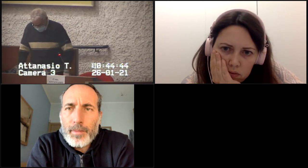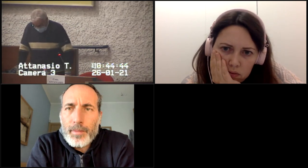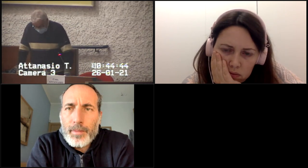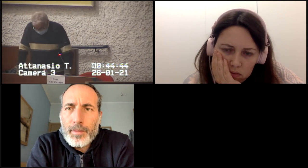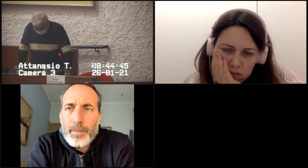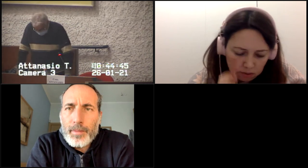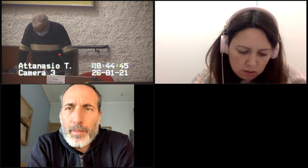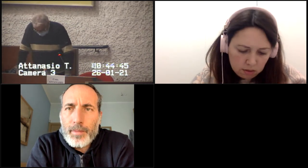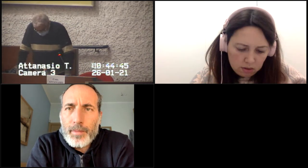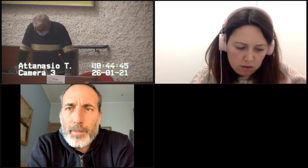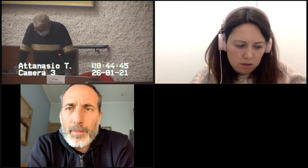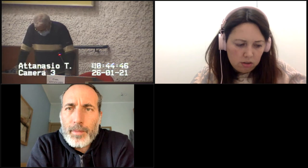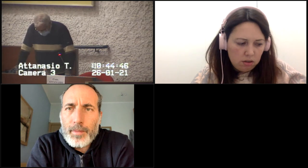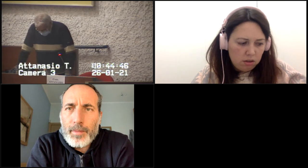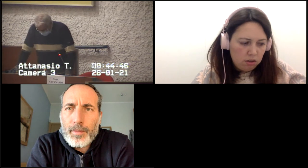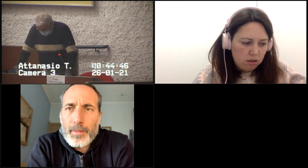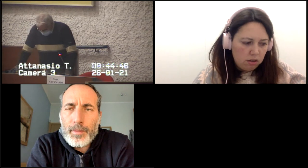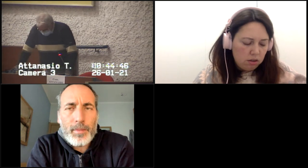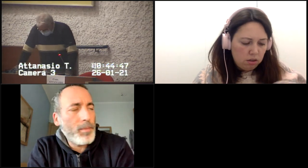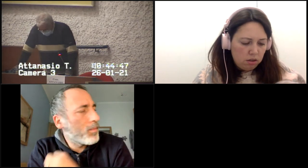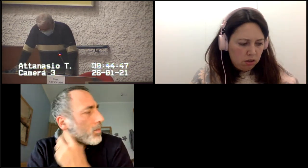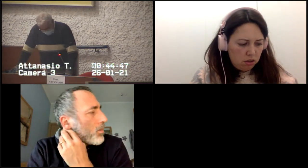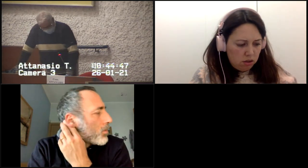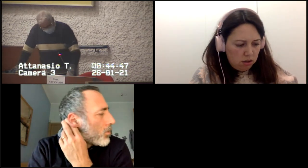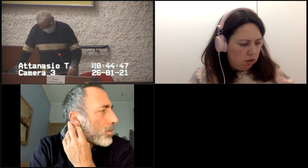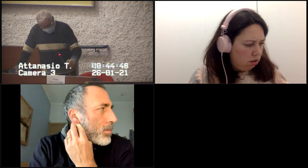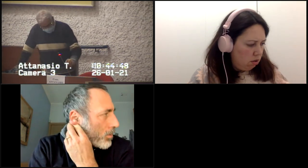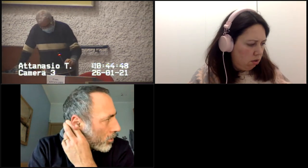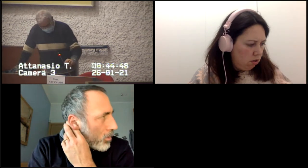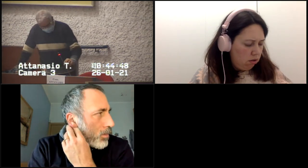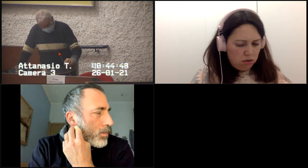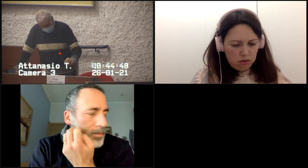della minoranza. E c'è stata anche